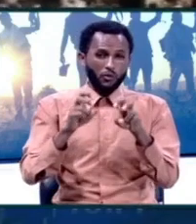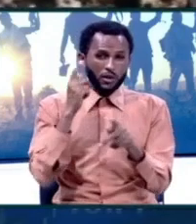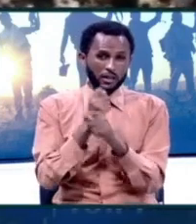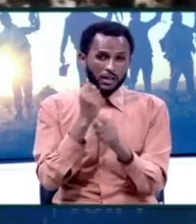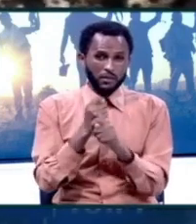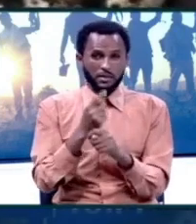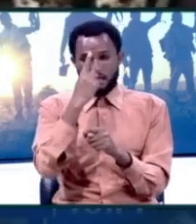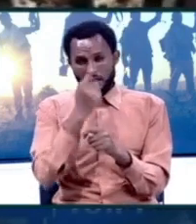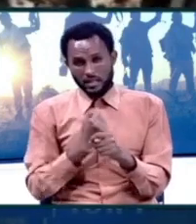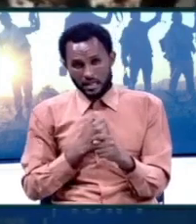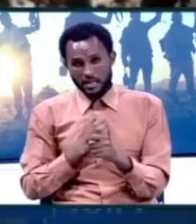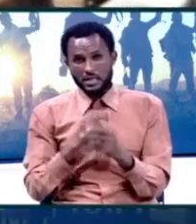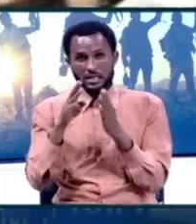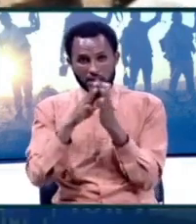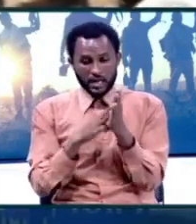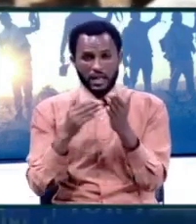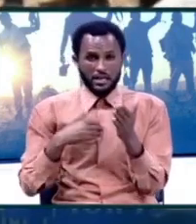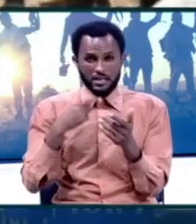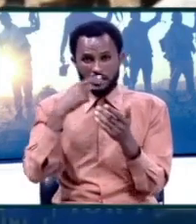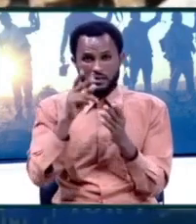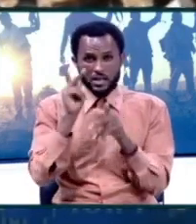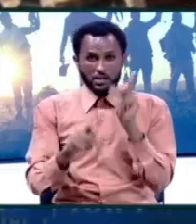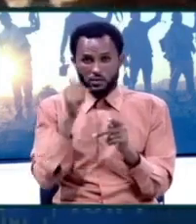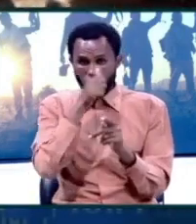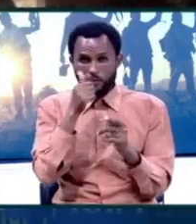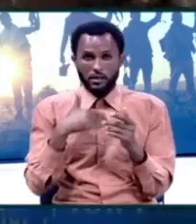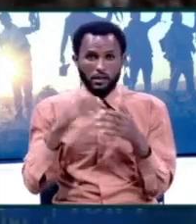امنت هلنی سرعت هلنی زبال حزب ایتیپی انتلن